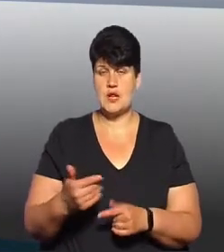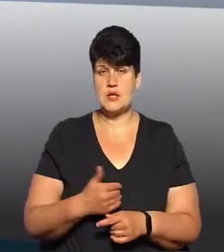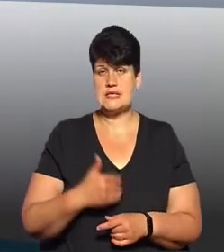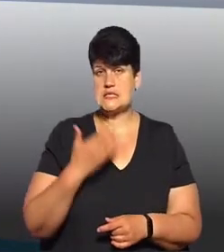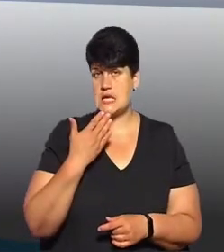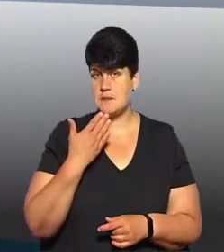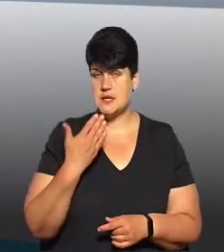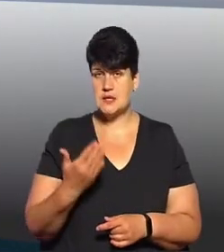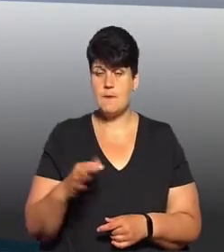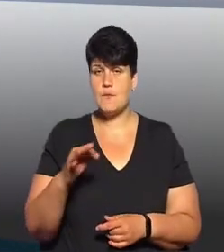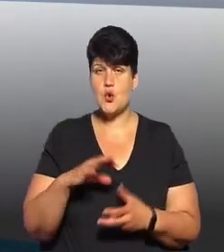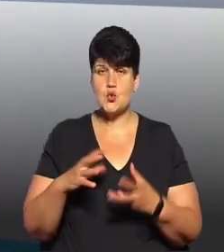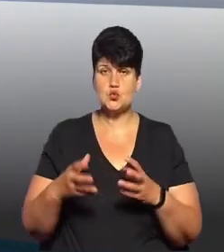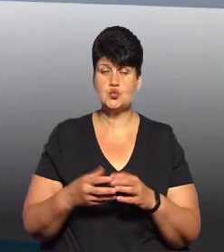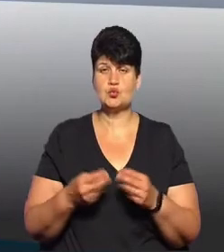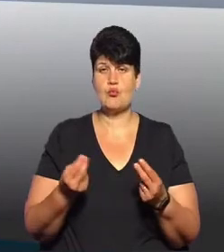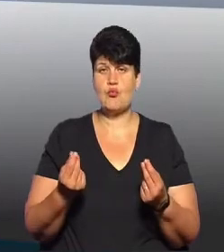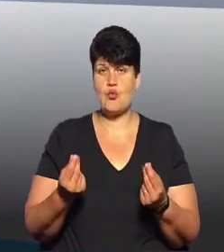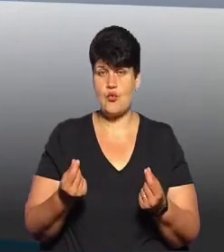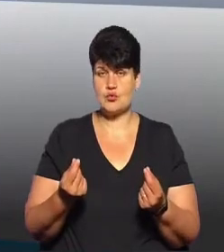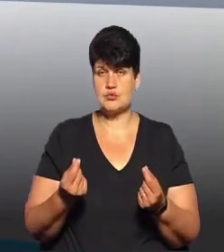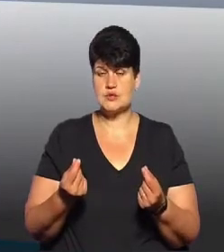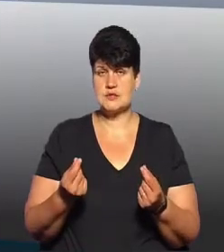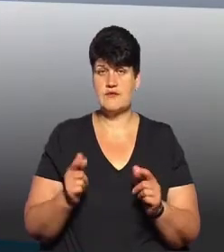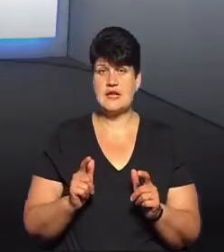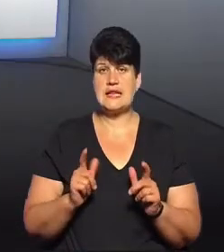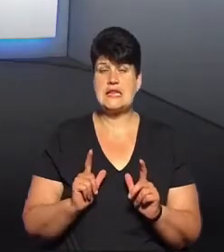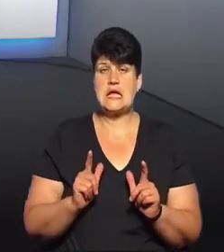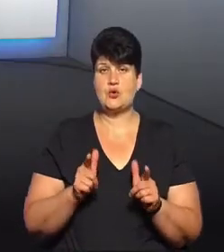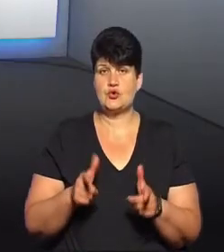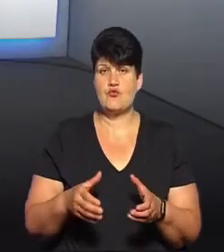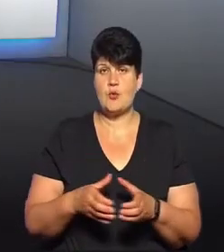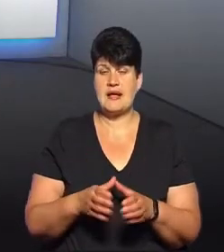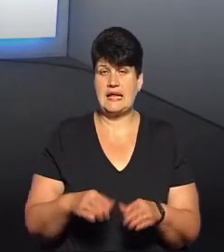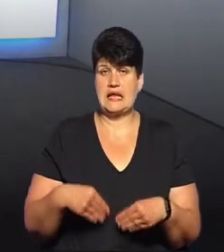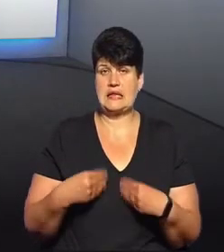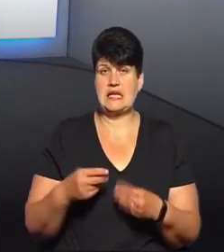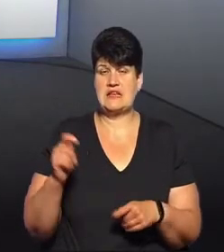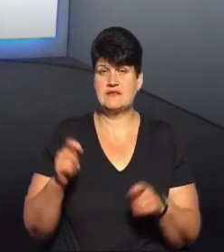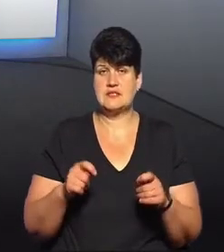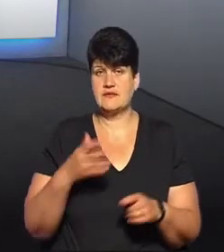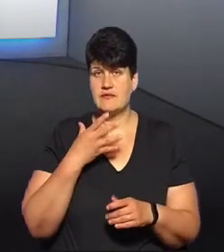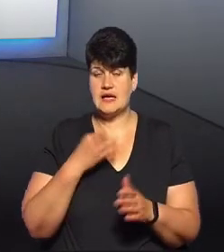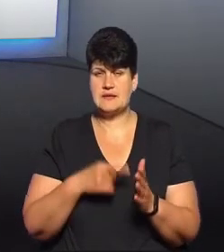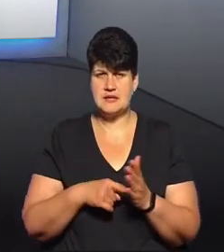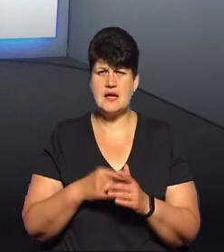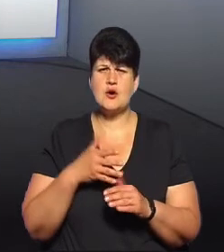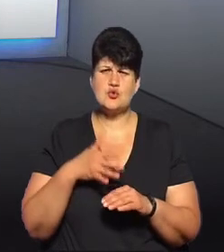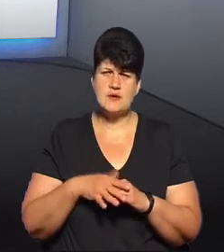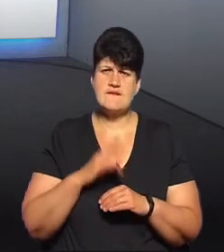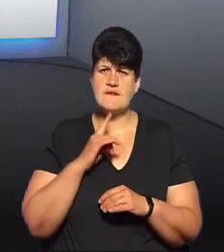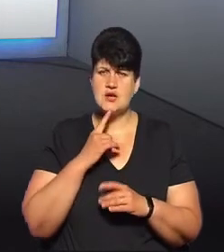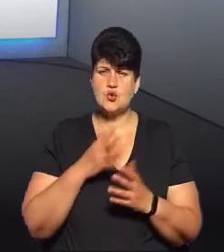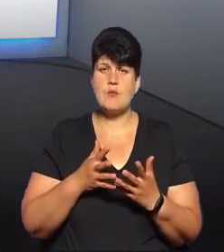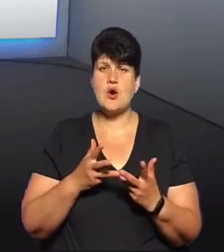про суму коштів надходжень в громаду, яке дає фестиваль «Файне місто». Я розумію, що це важко порахувати, і якщо враховувати, що